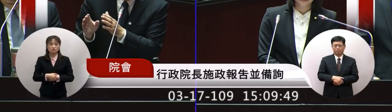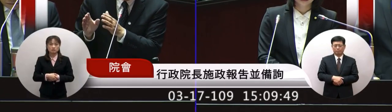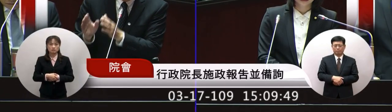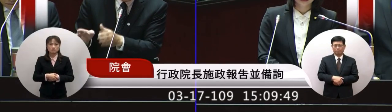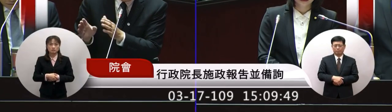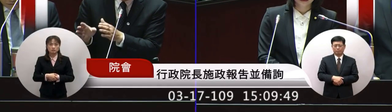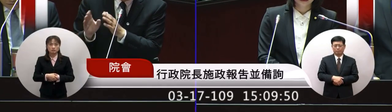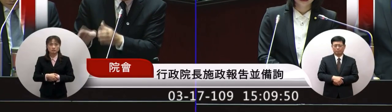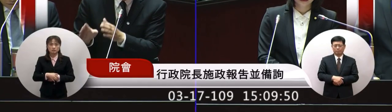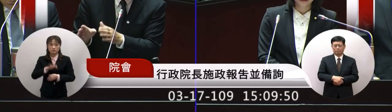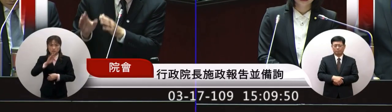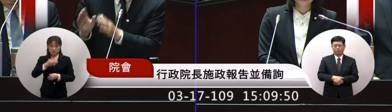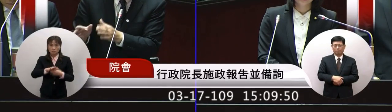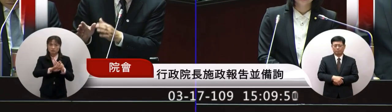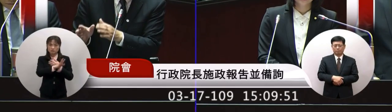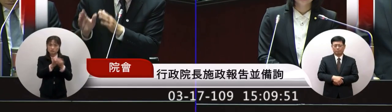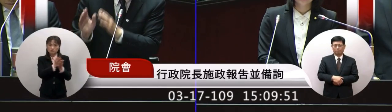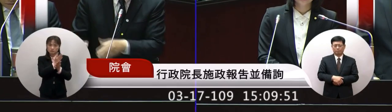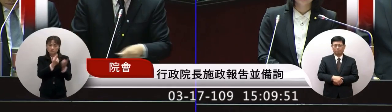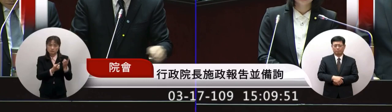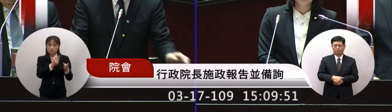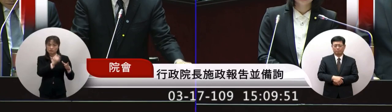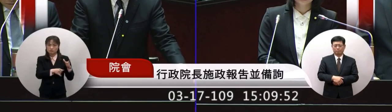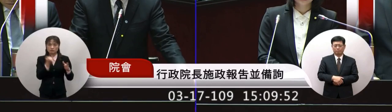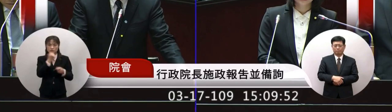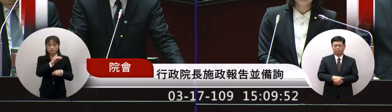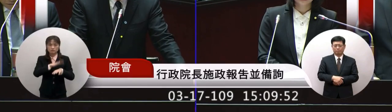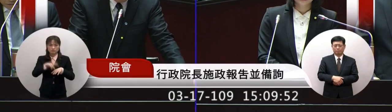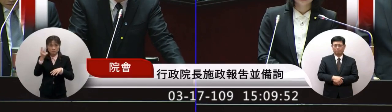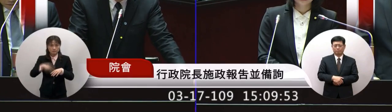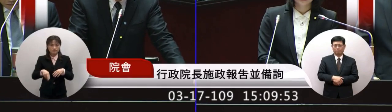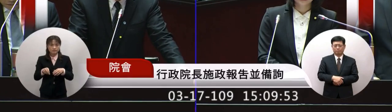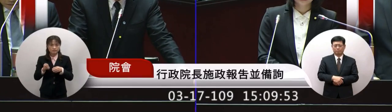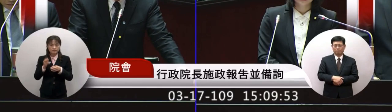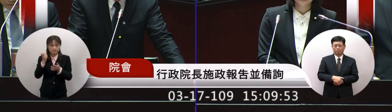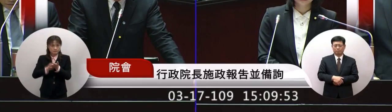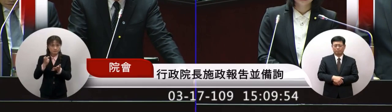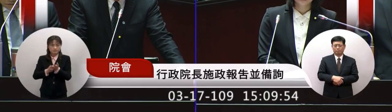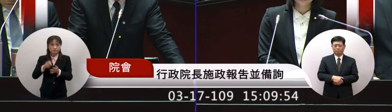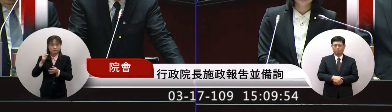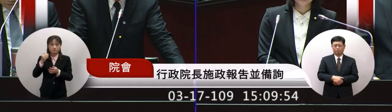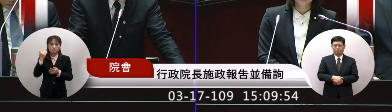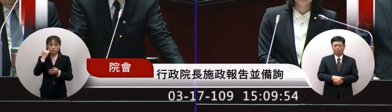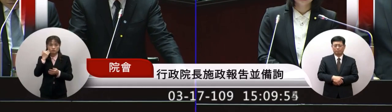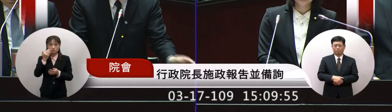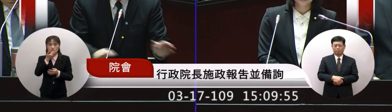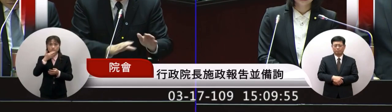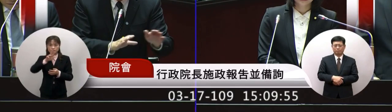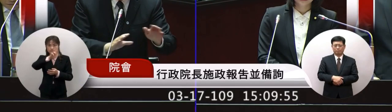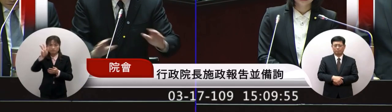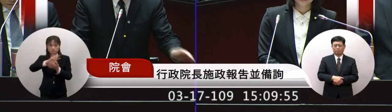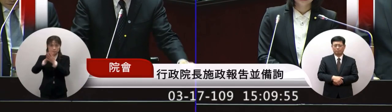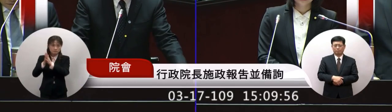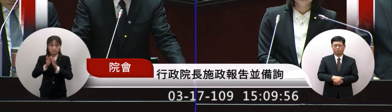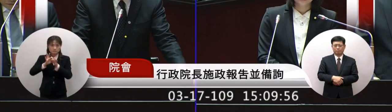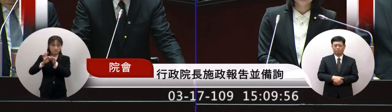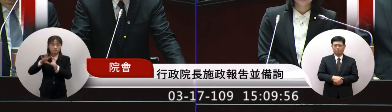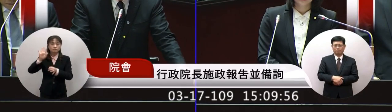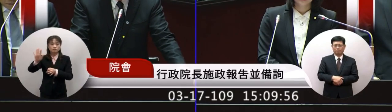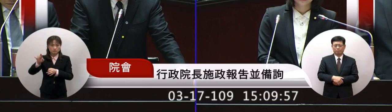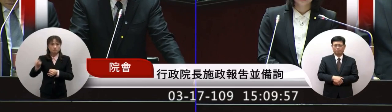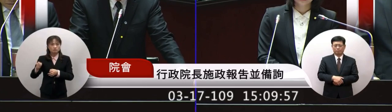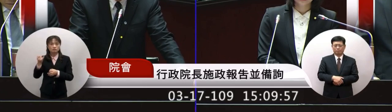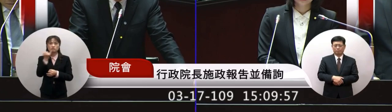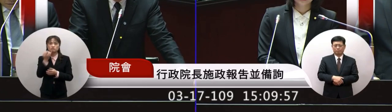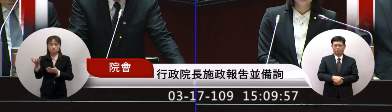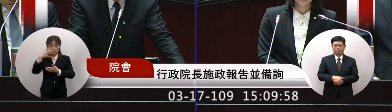个绿债的标准会更严格一点，一定要跟气候相关的才能够列入到绿债。那这个部分两个部分，我们